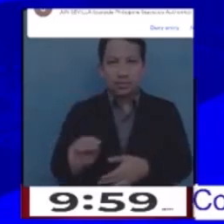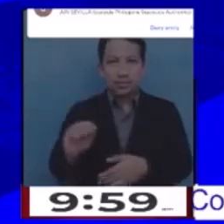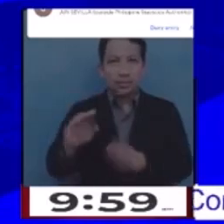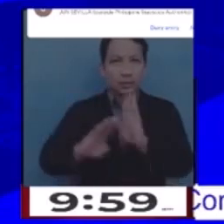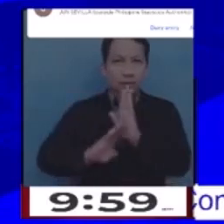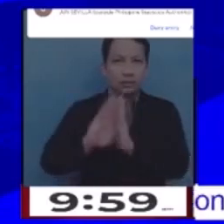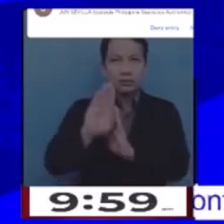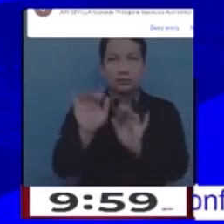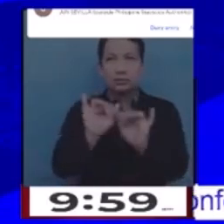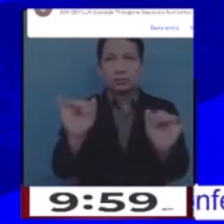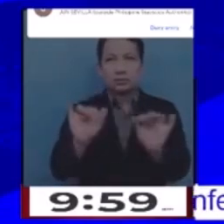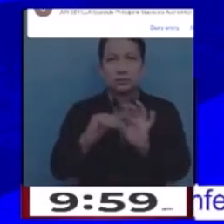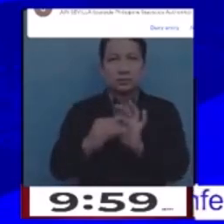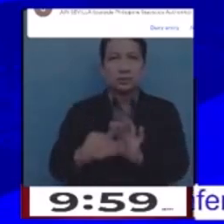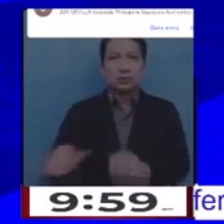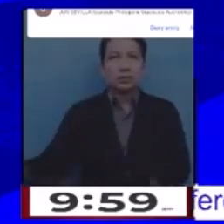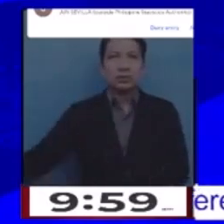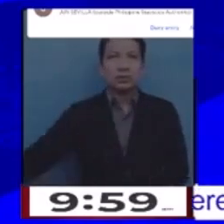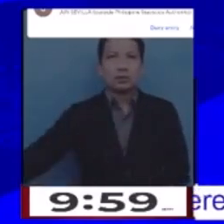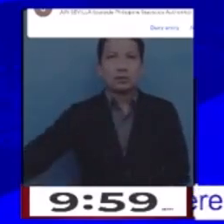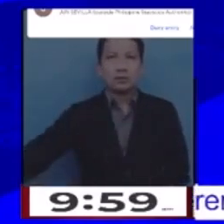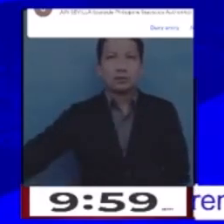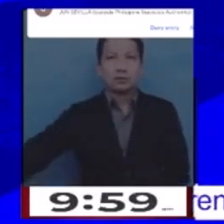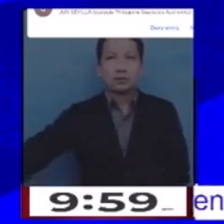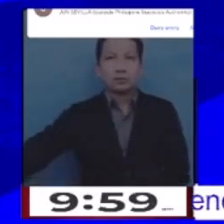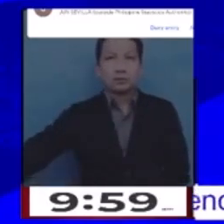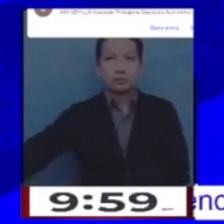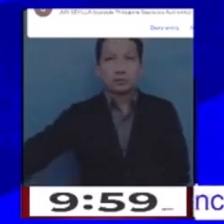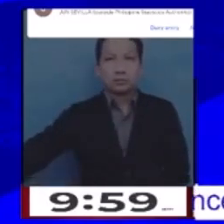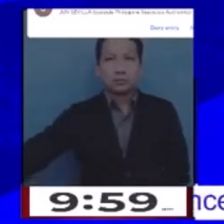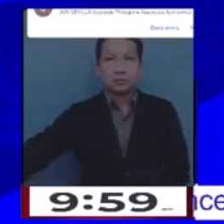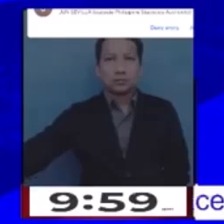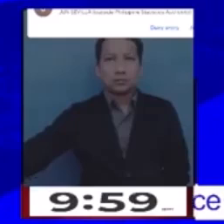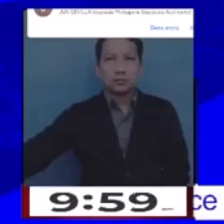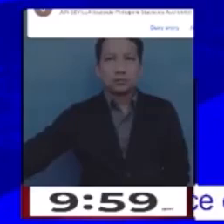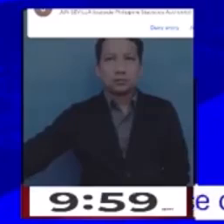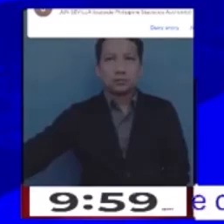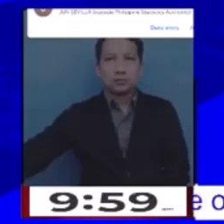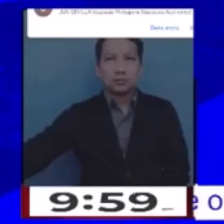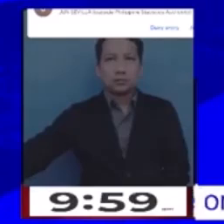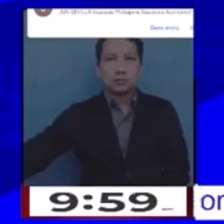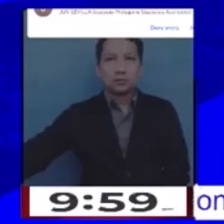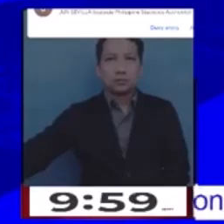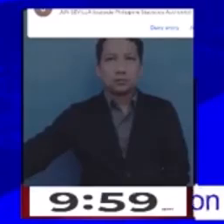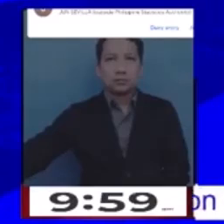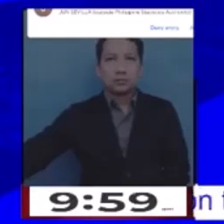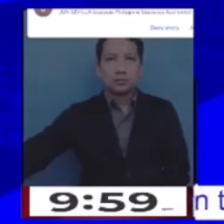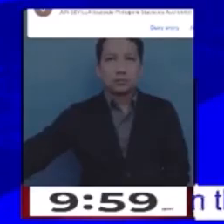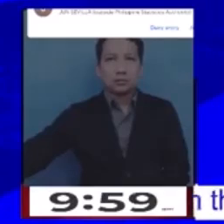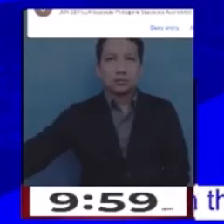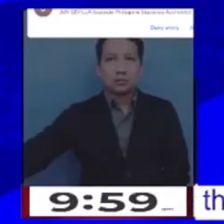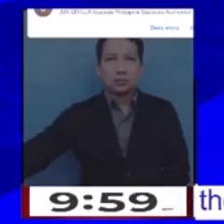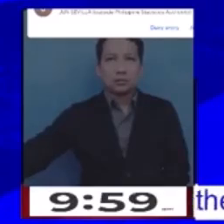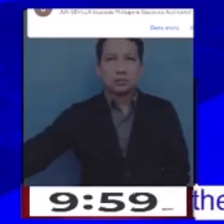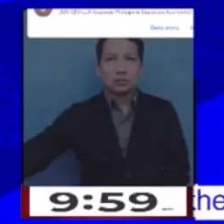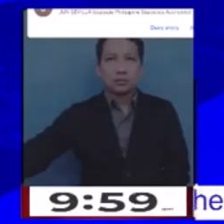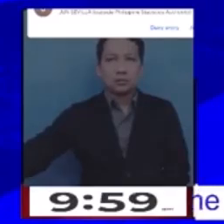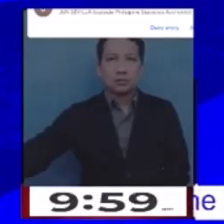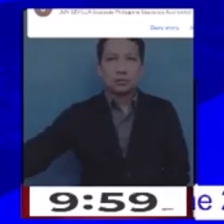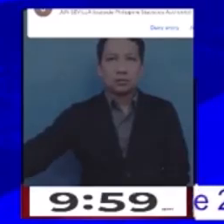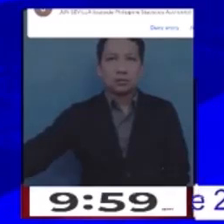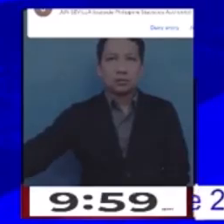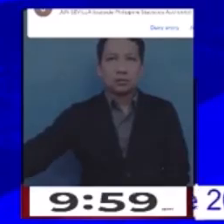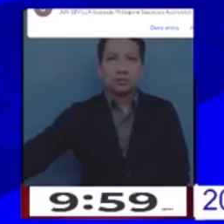parehong quarter noong nakalipas na taon. Ito din ang pinakabababang paglago matapos ang pitong quarter nang magsimula